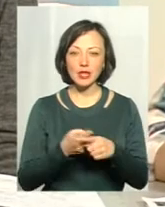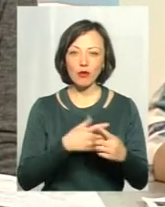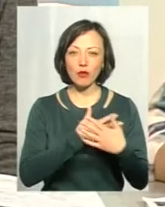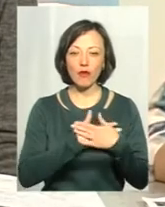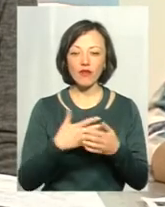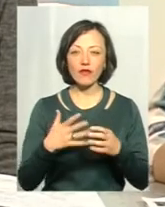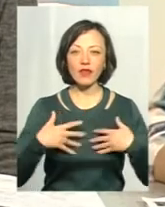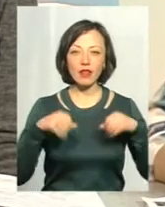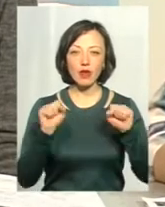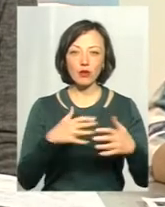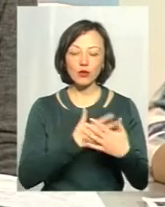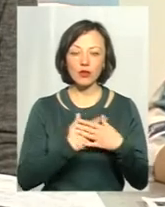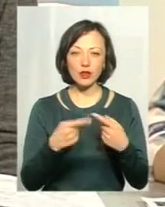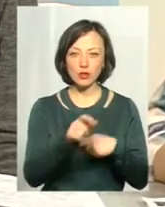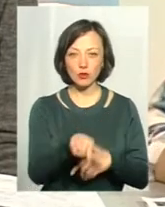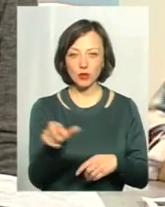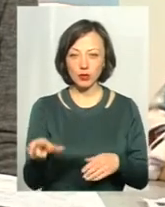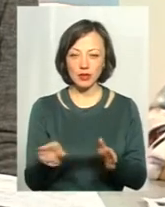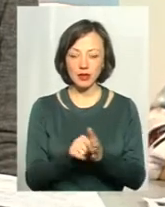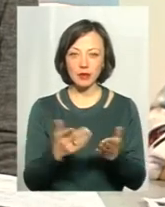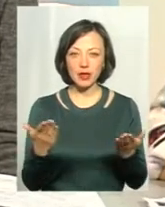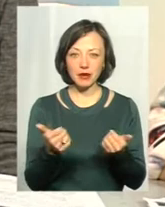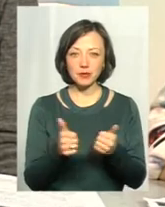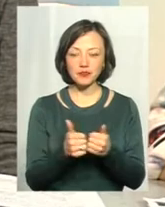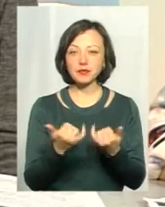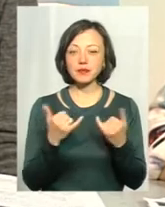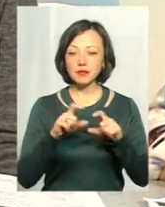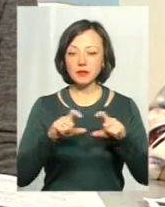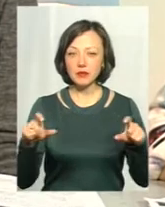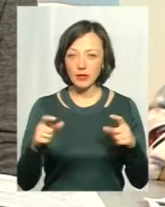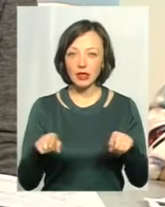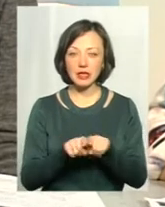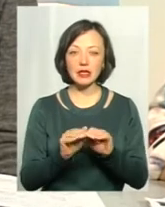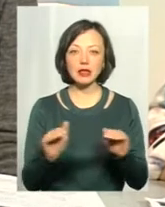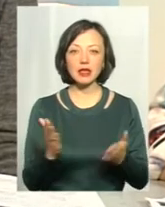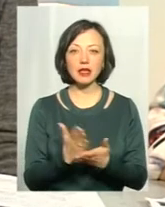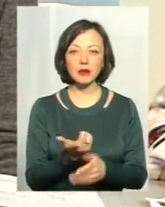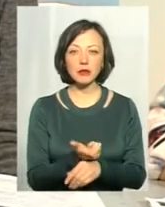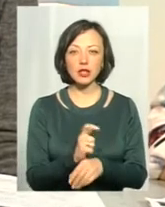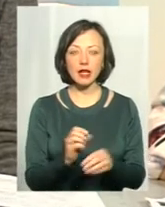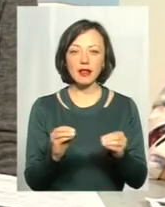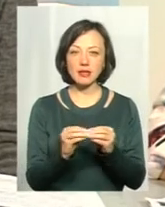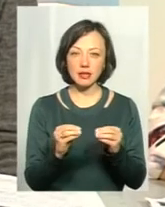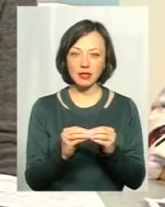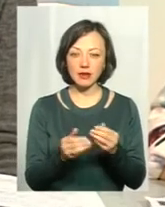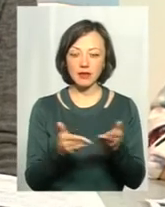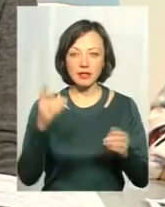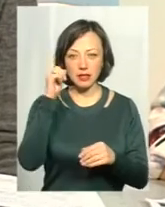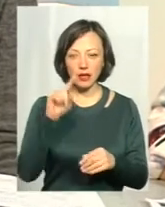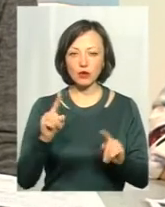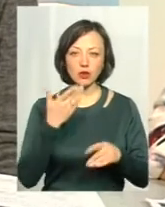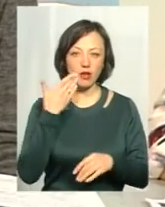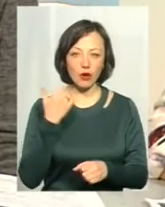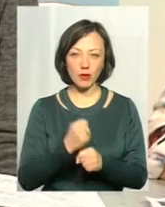свою любов іншим людям, з якими вони йдуть на пересічні. В нашому закладі таких дітей є більше 10. Ви знаєте, з ними дуже